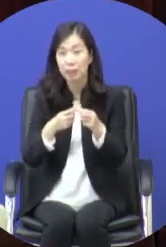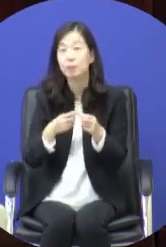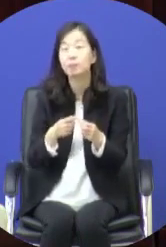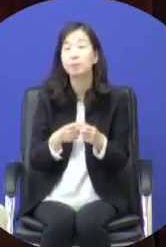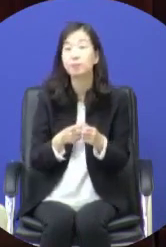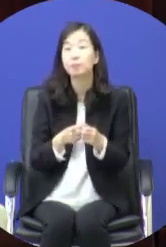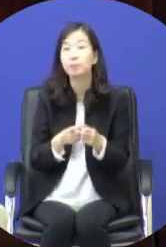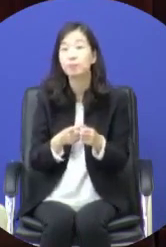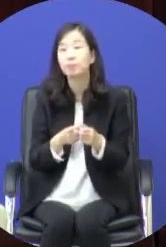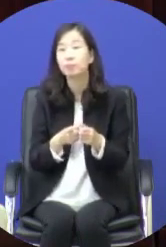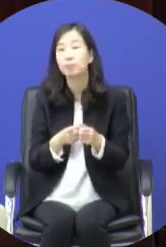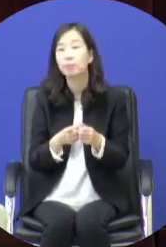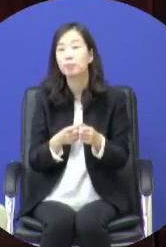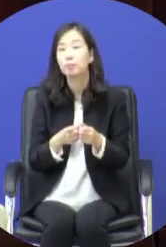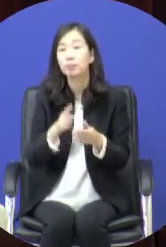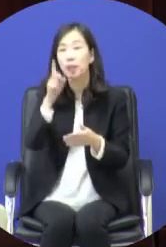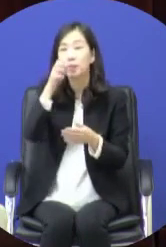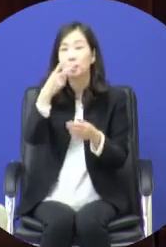사진은 2번을 좀 띄워주세요.